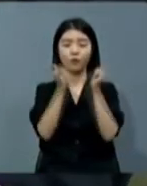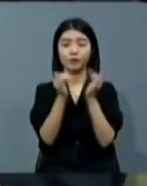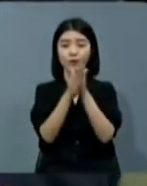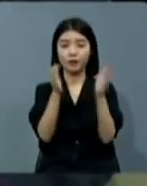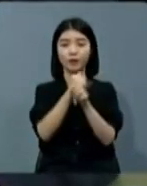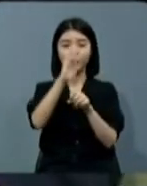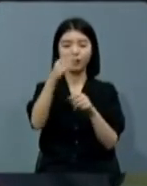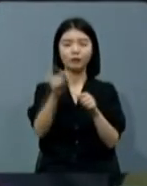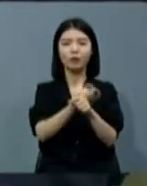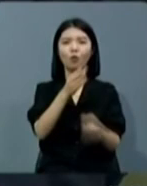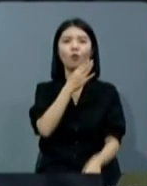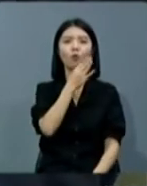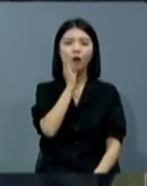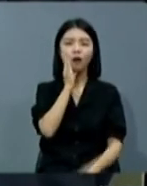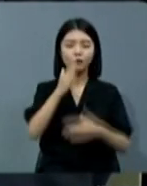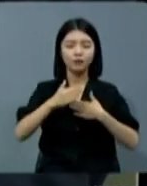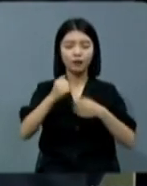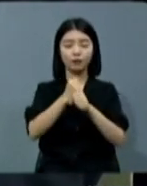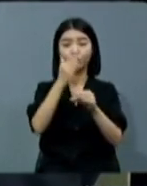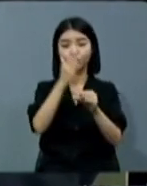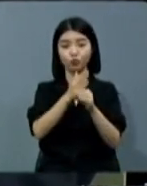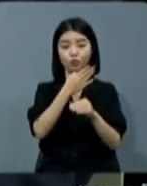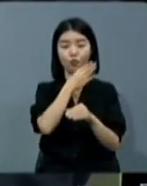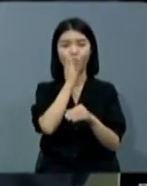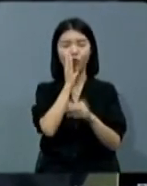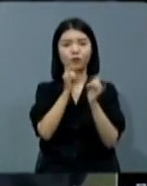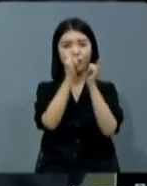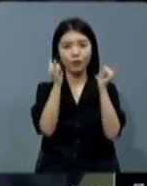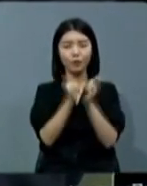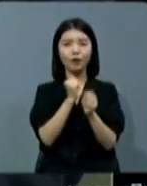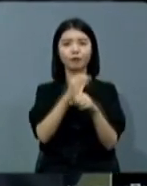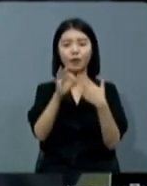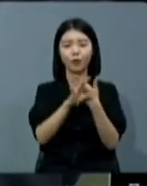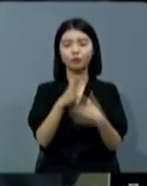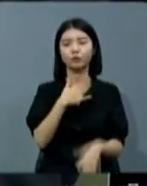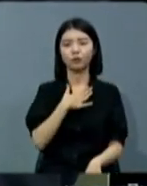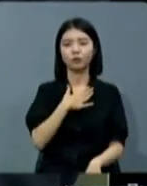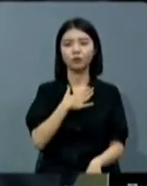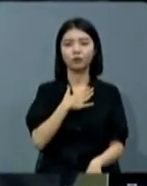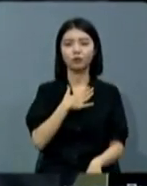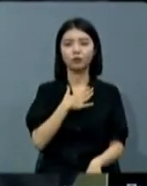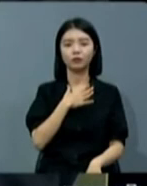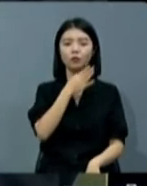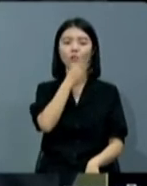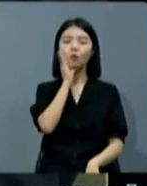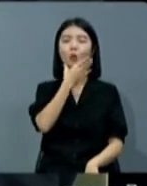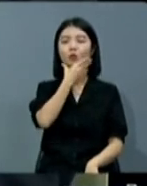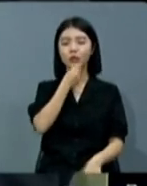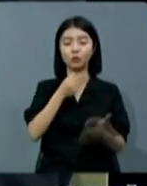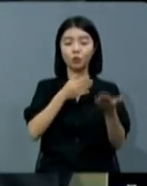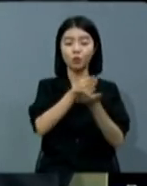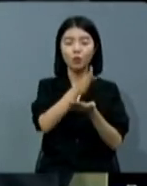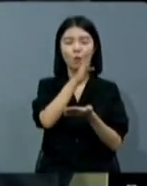급속히 고령화되고 그렇습니다. 있는데 이 고령화 사회로 가려면 저는 노인복지청이 이제는